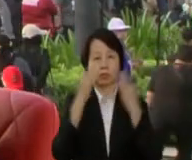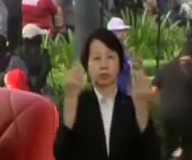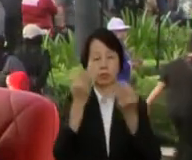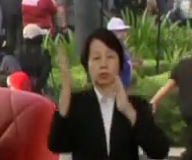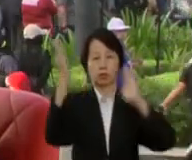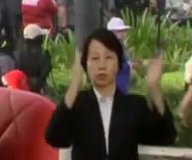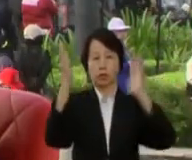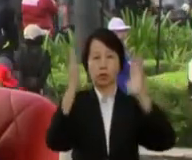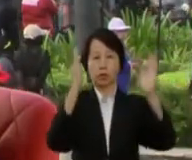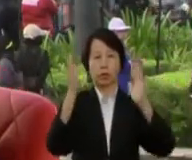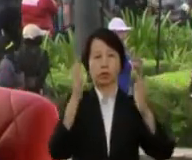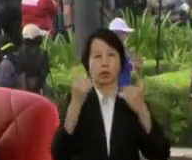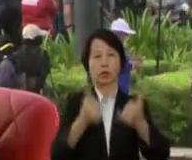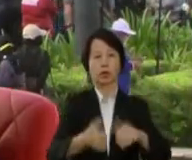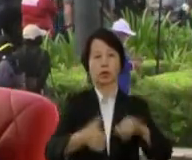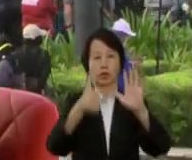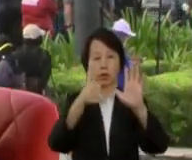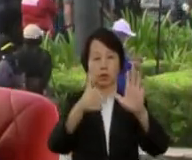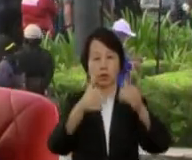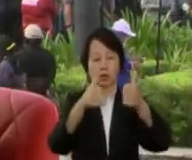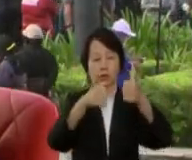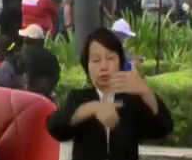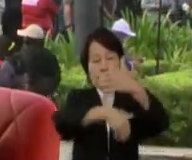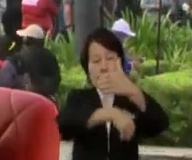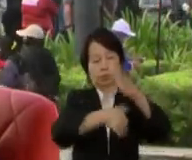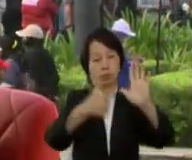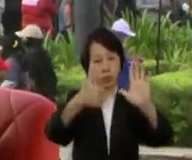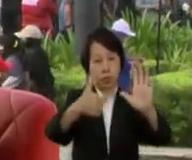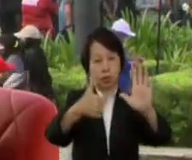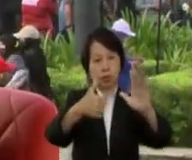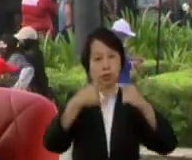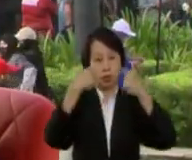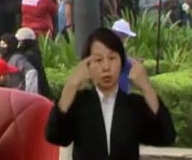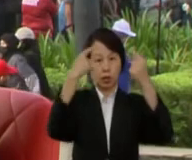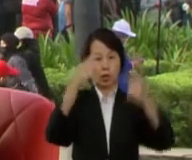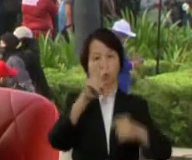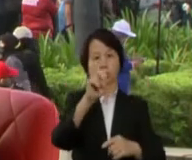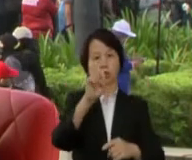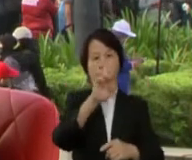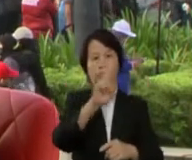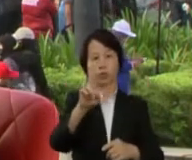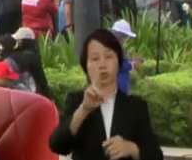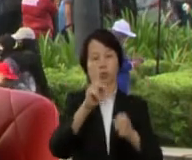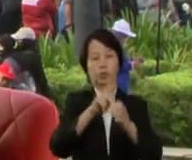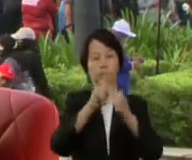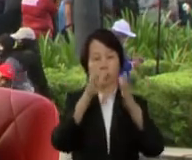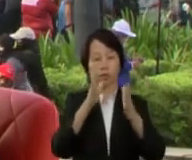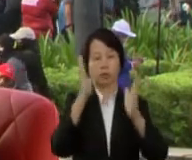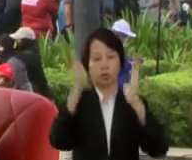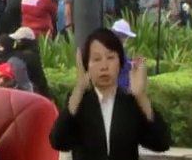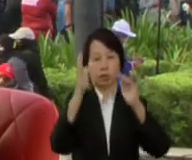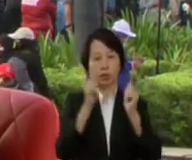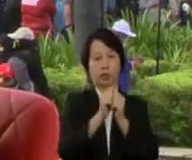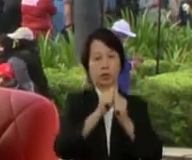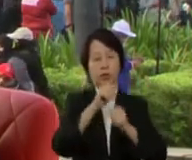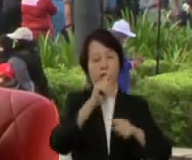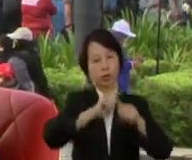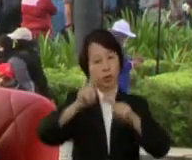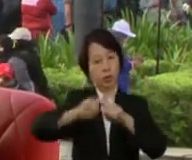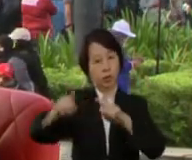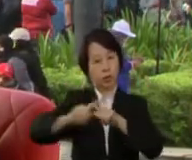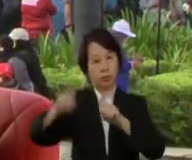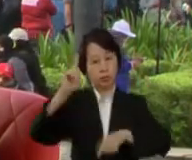Malaysia. Enam komponen dijayakan lebih 20,000 keluarga Malaysia terdiri daripada pelbagai latar